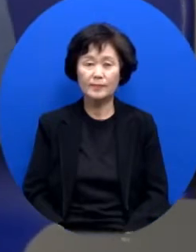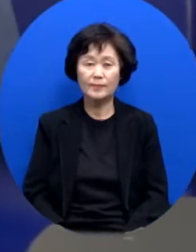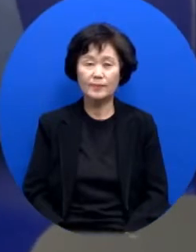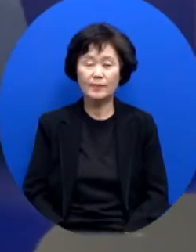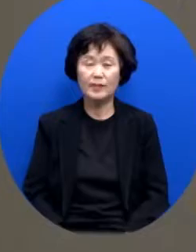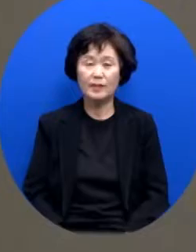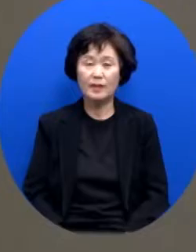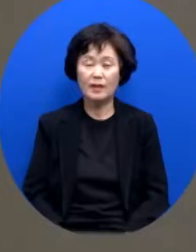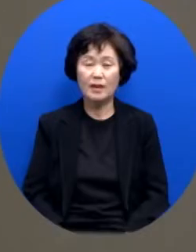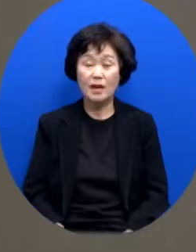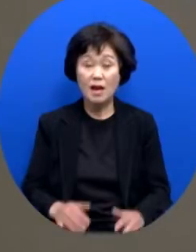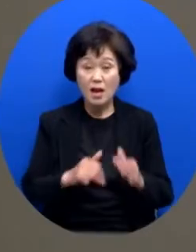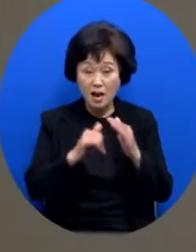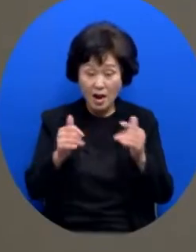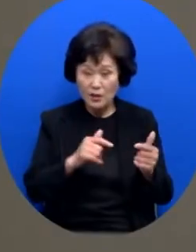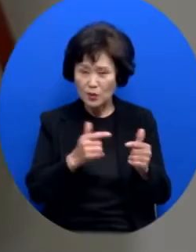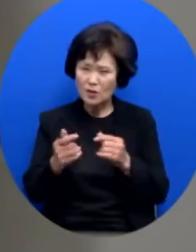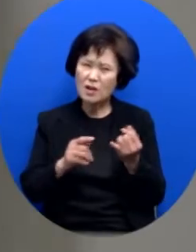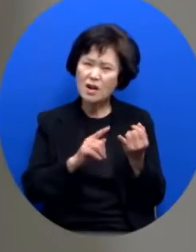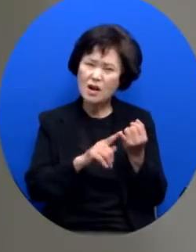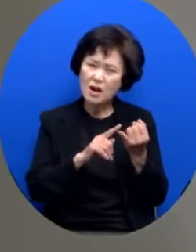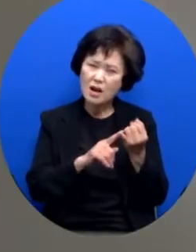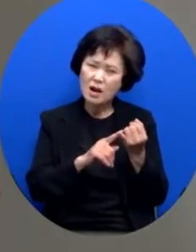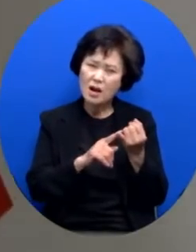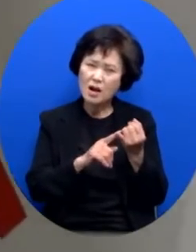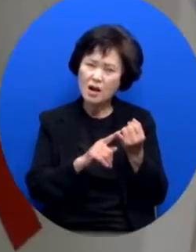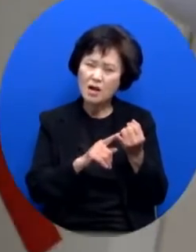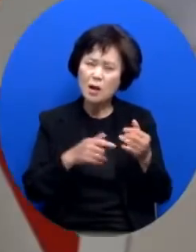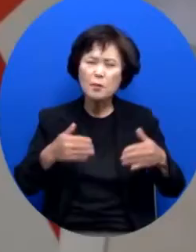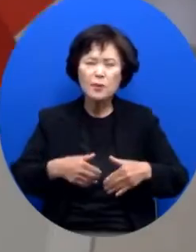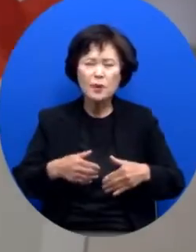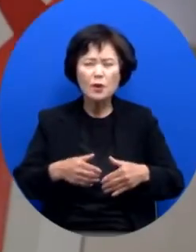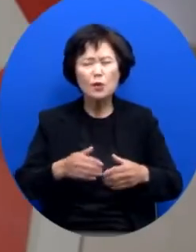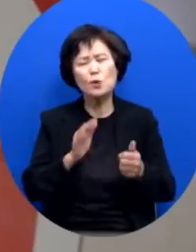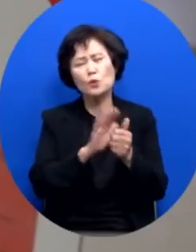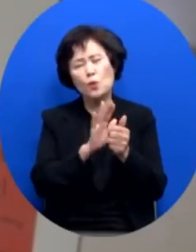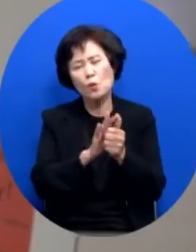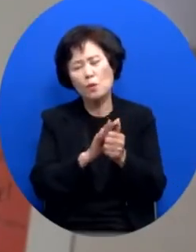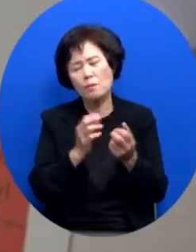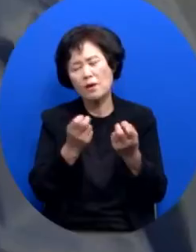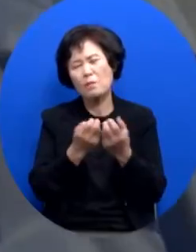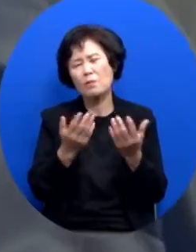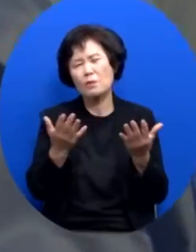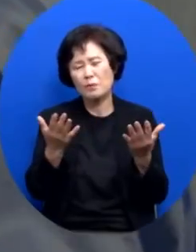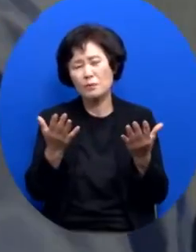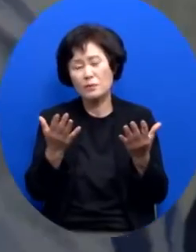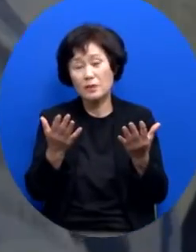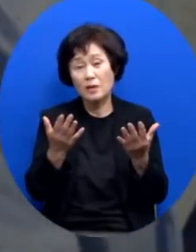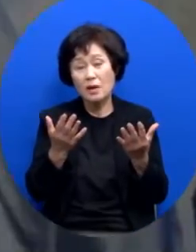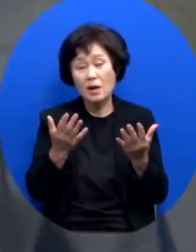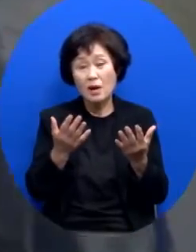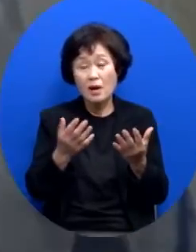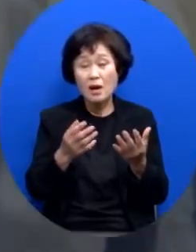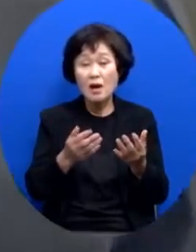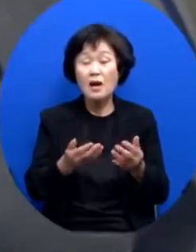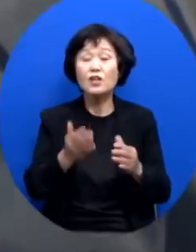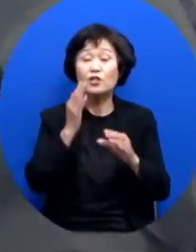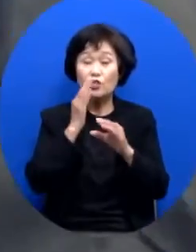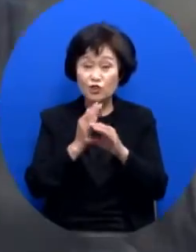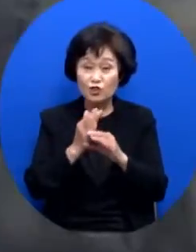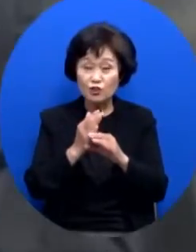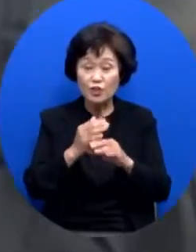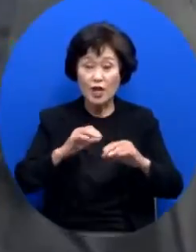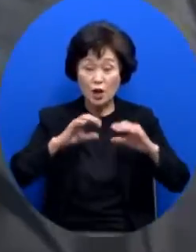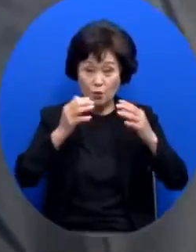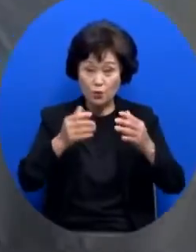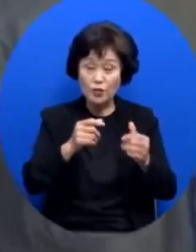가족들은 피펠리나에게 당장 절실한 도움을 줄 방법이 없었습니다. 이런 가운데 피펠리나는 국제구호단체